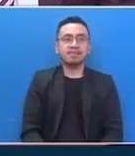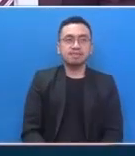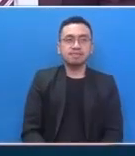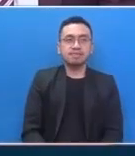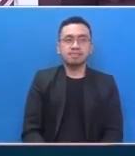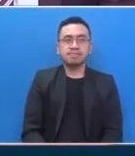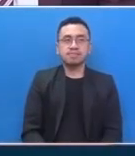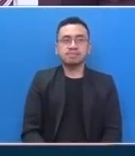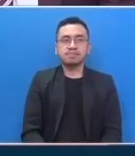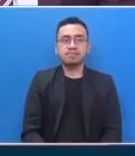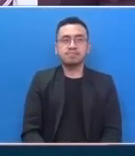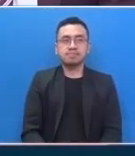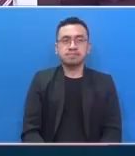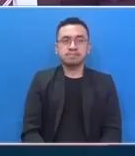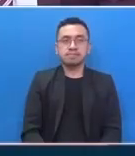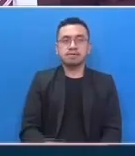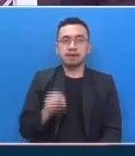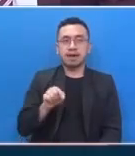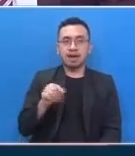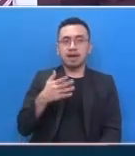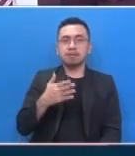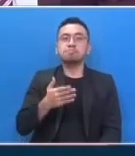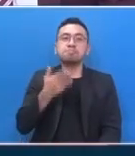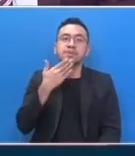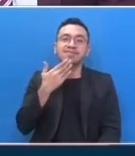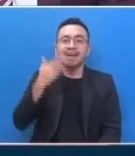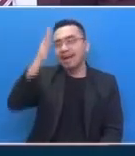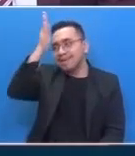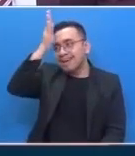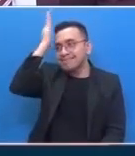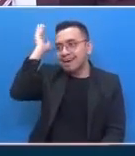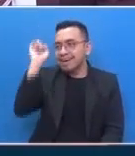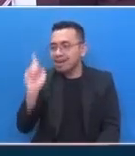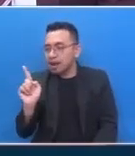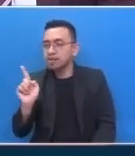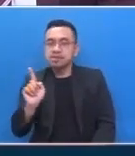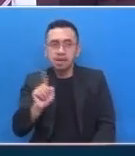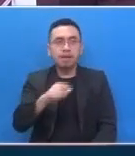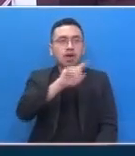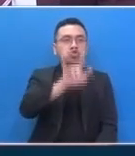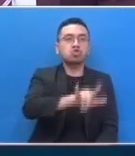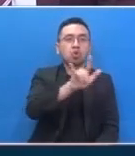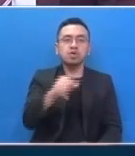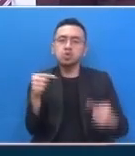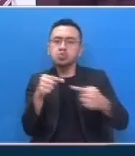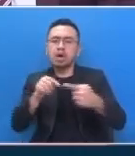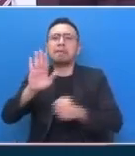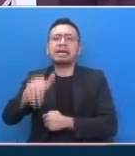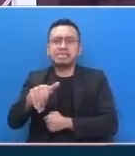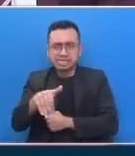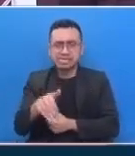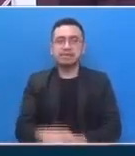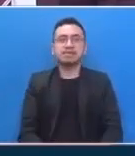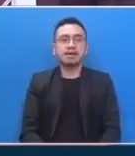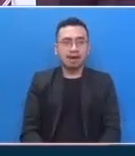Ganjar juga masih sering dikaitkan dengan ayahnya Gibran gitu misalnya jadi menurut saya ini sebuah kesadaran dari dua politisi yang